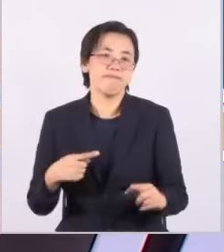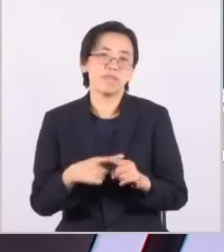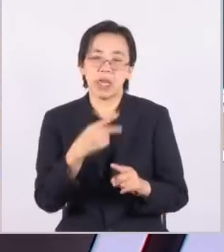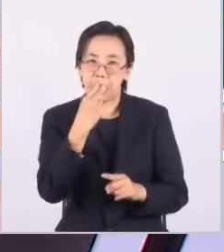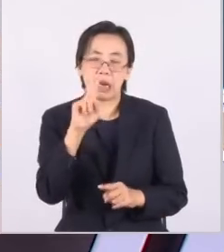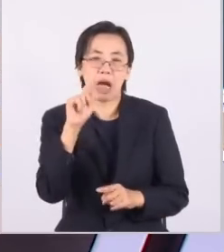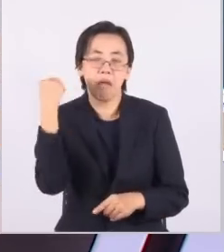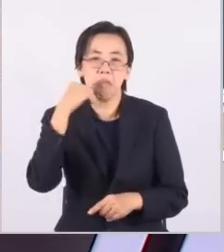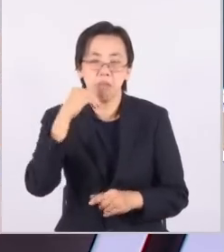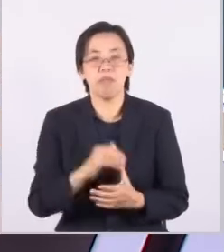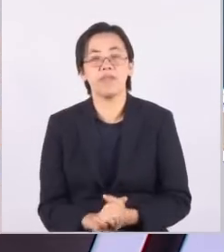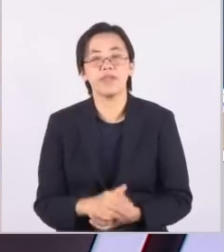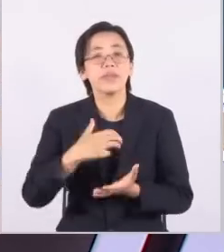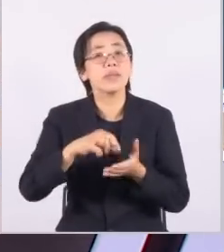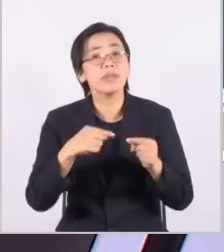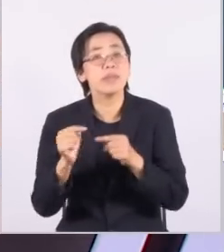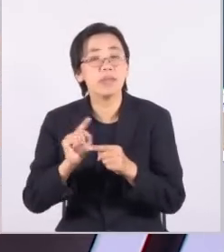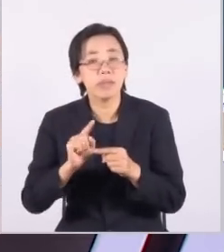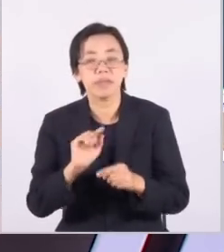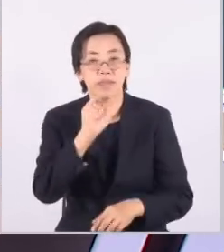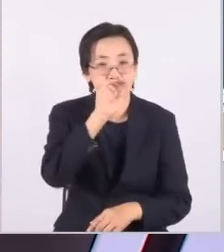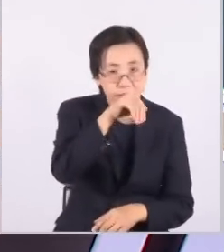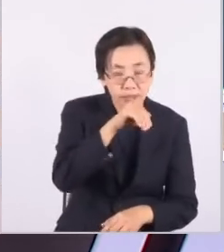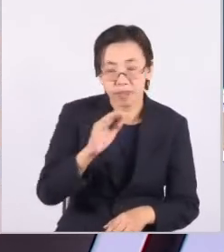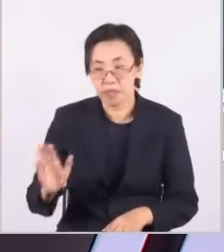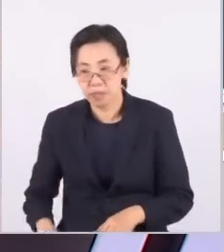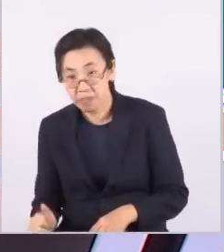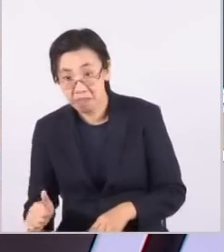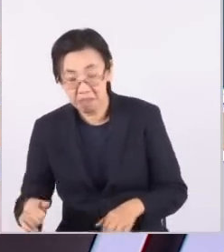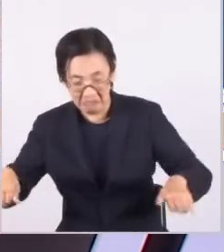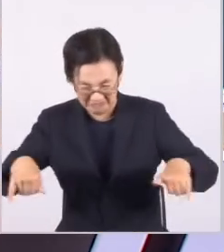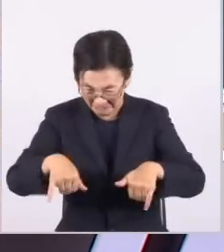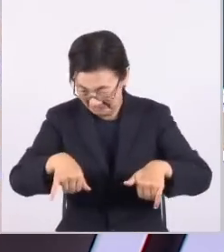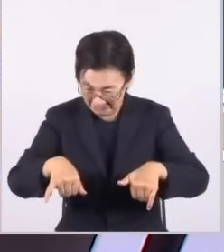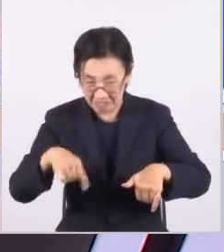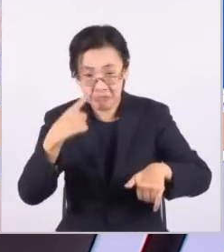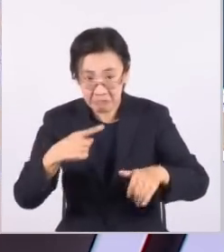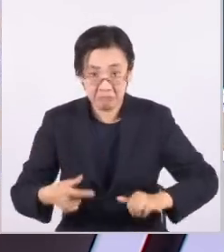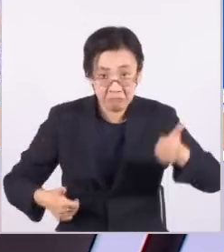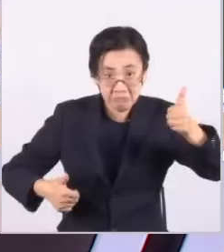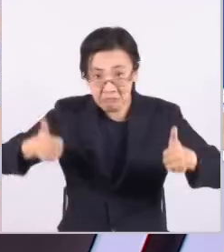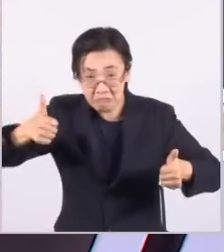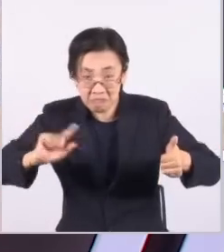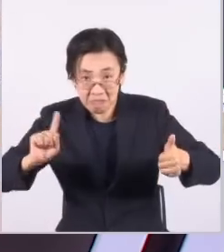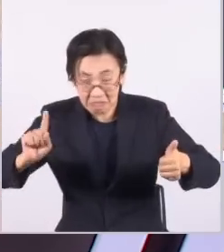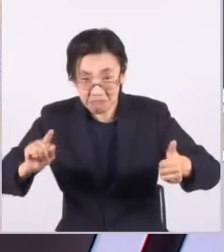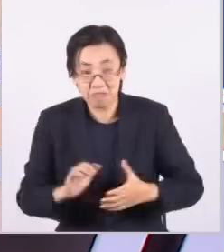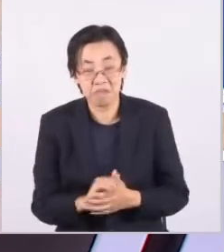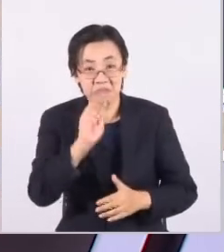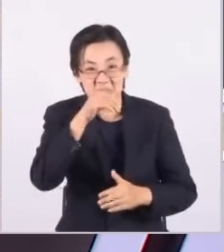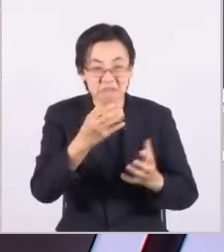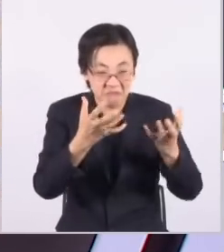ดูข่าวนี้กันต่อนะคะระหว่างช้างกับหมาถ้าสู้กันใครจะแพ้ใครจะชนะ โอ้โหแบกมันแบกน้ำหนักกันเหลือเกินช้างกับหมา